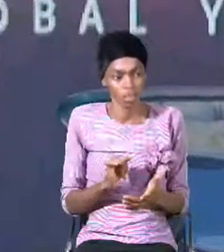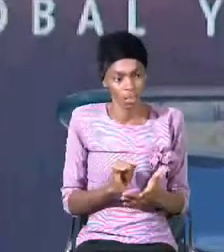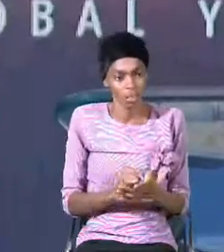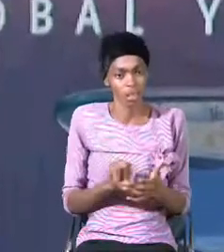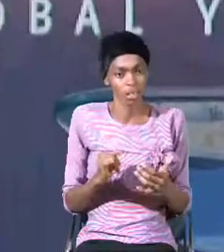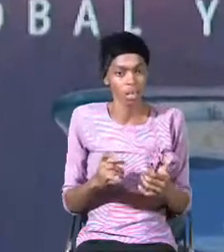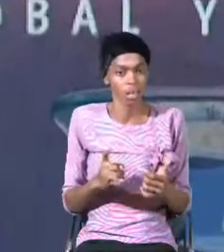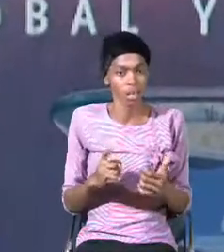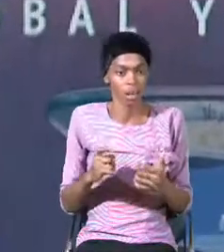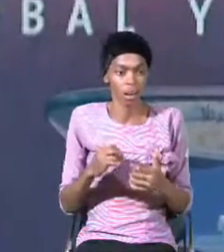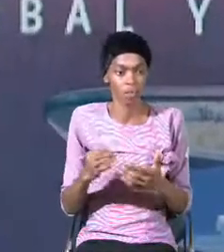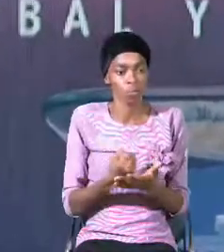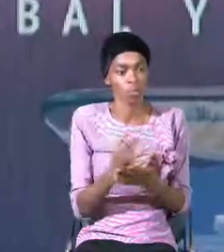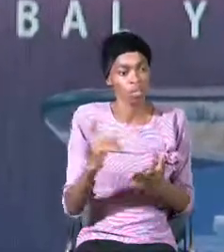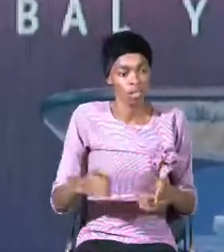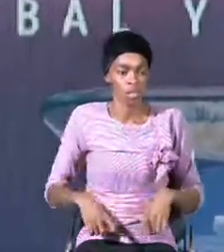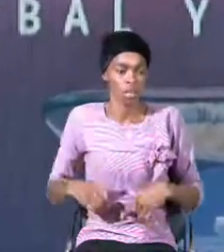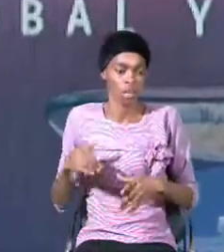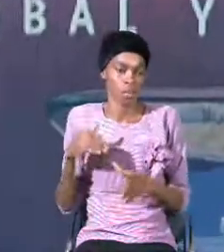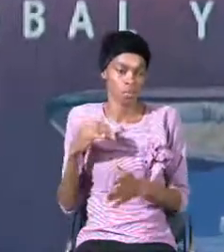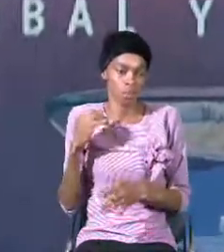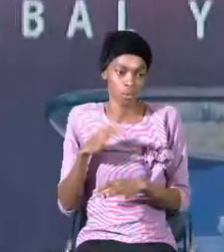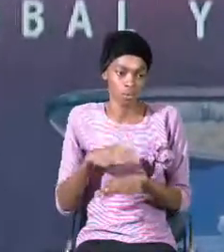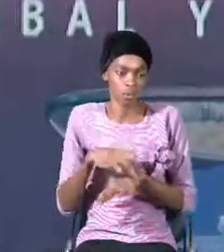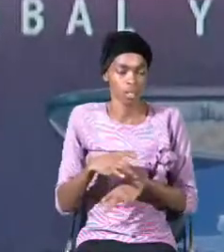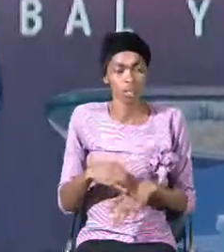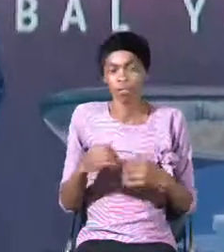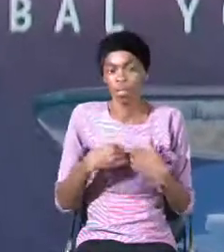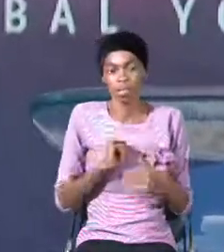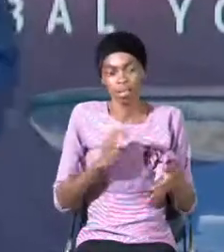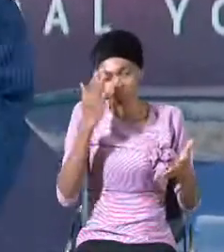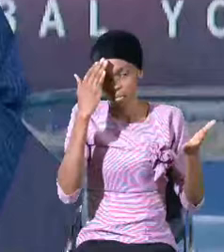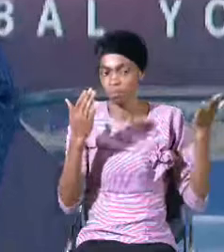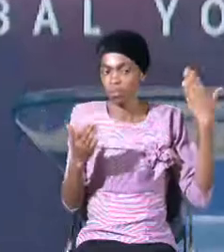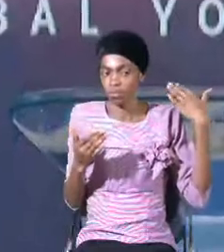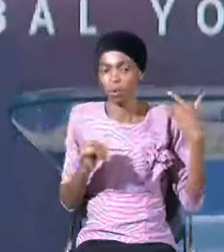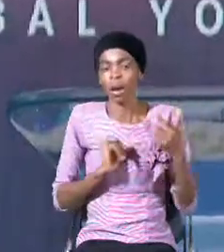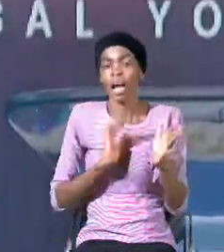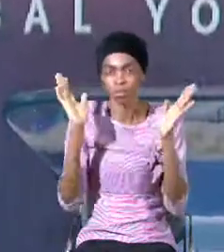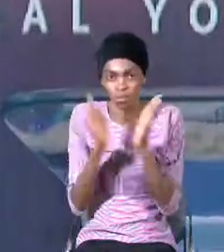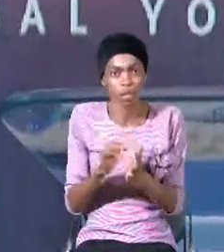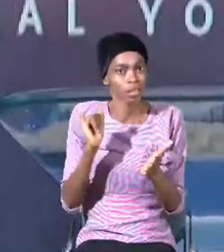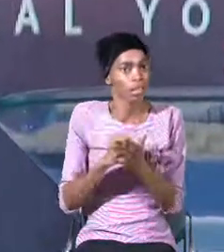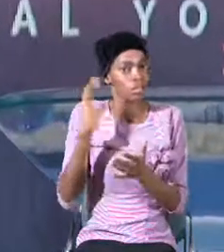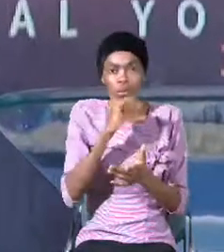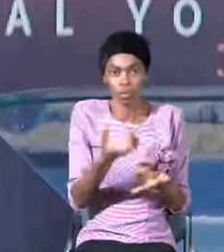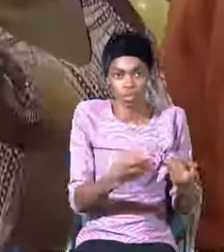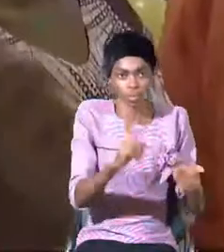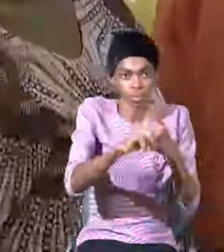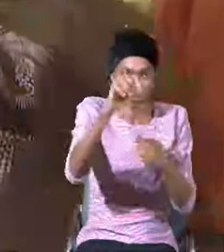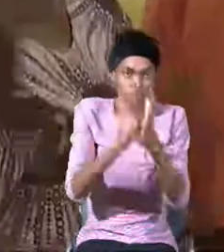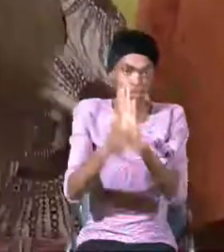sa vie sur terre. Si je savais, je prie que cela ne t'arrive